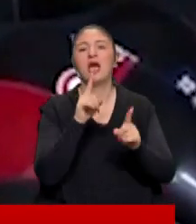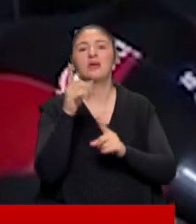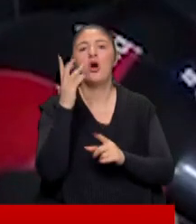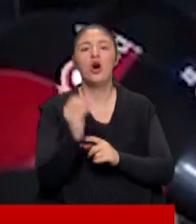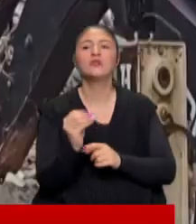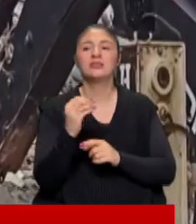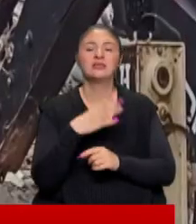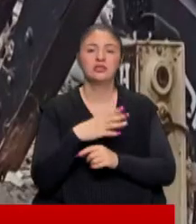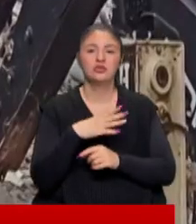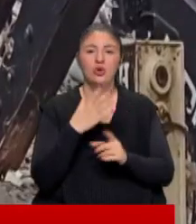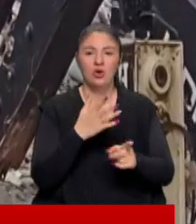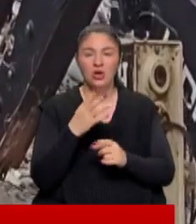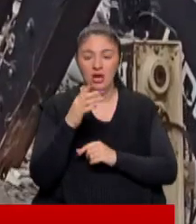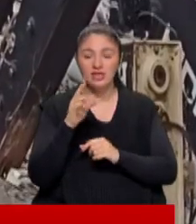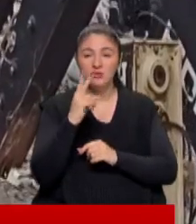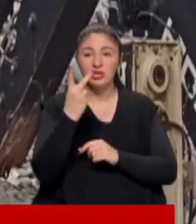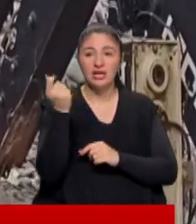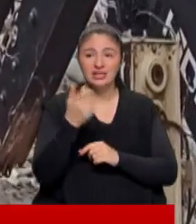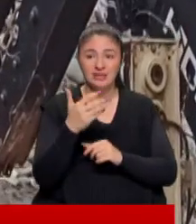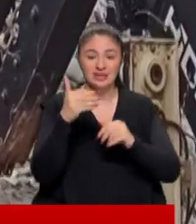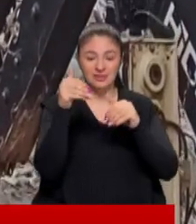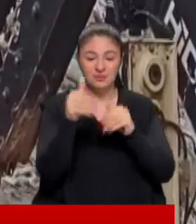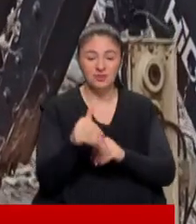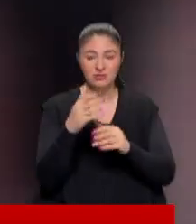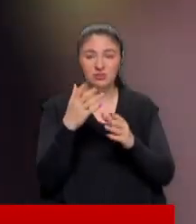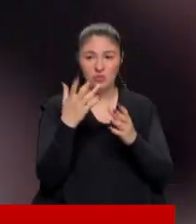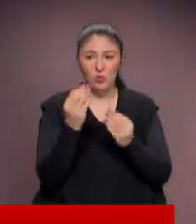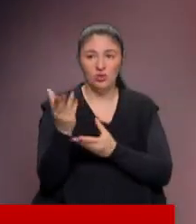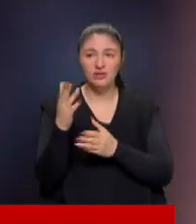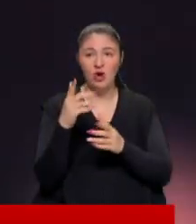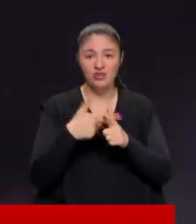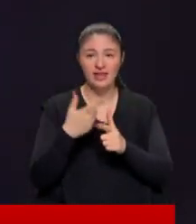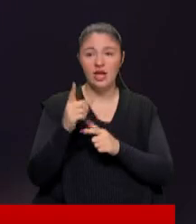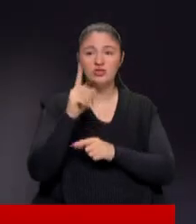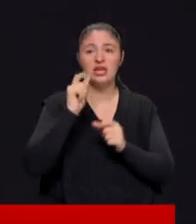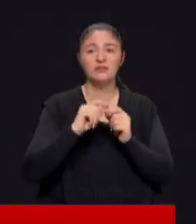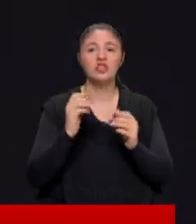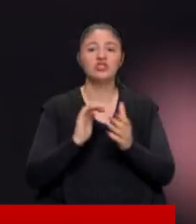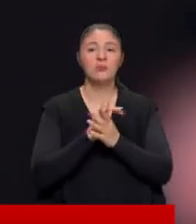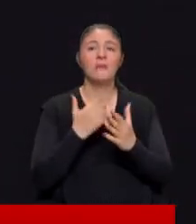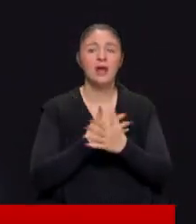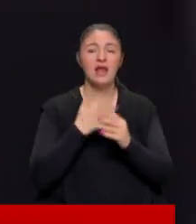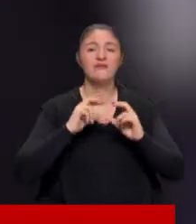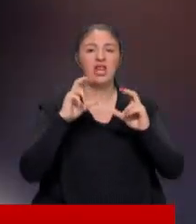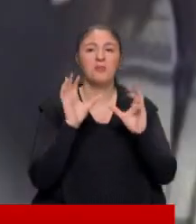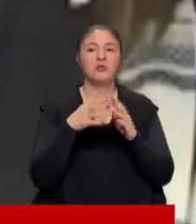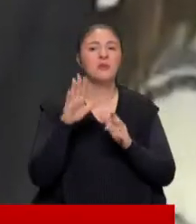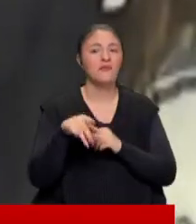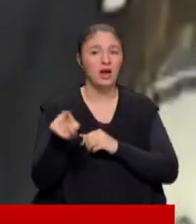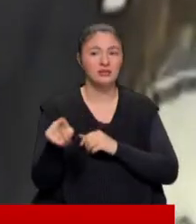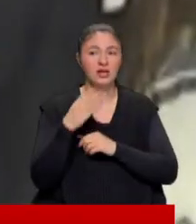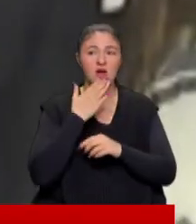yargılanması gerekiyor. 72 insanın enkazında yaşamını yitirdiği İSİAS Otel'de Kuzey Kıbrıslı Şampiyon Melekler voleybol takımı da